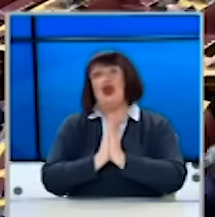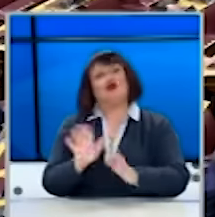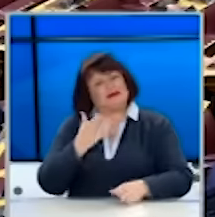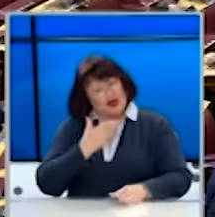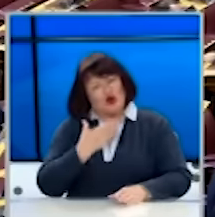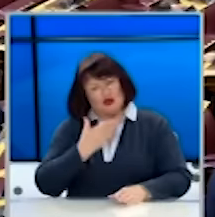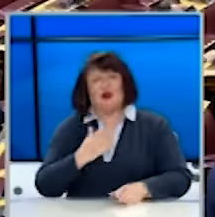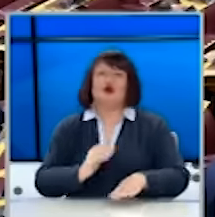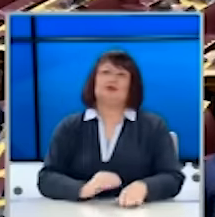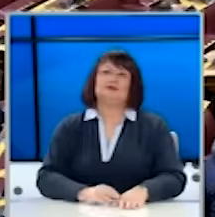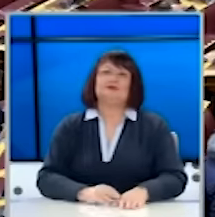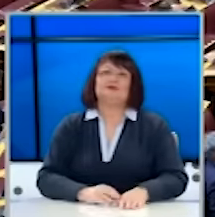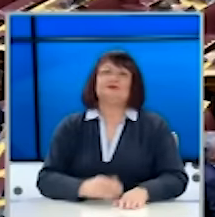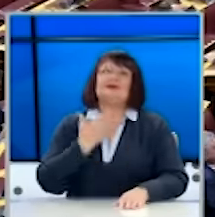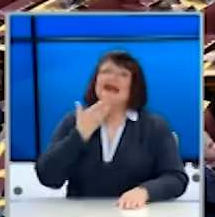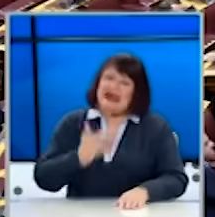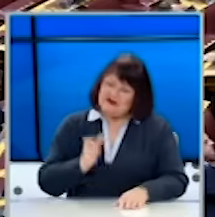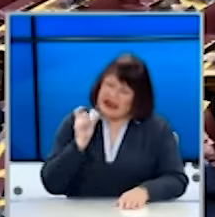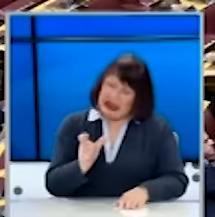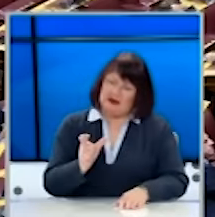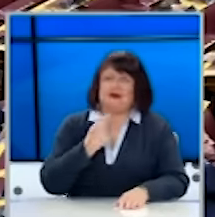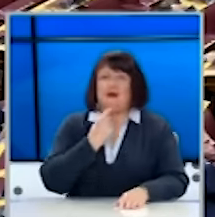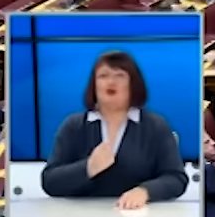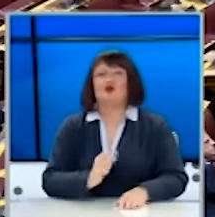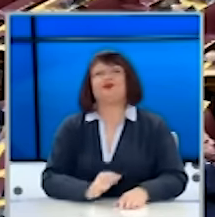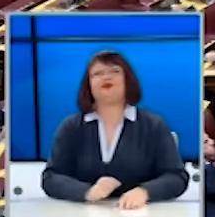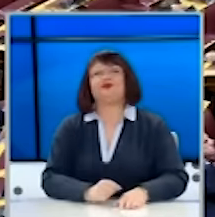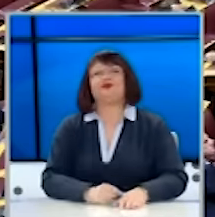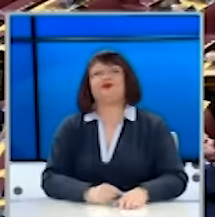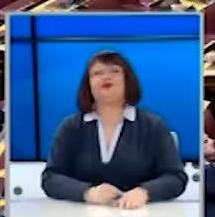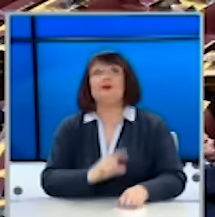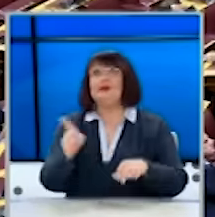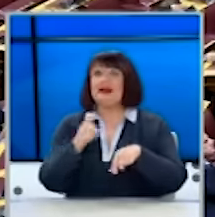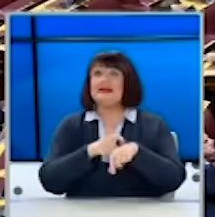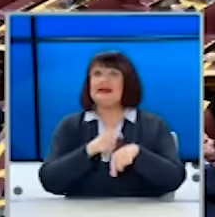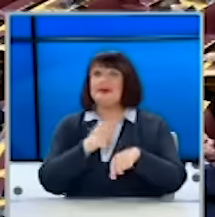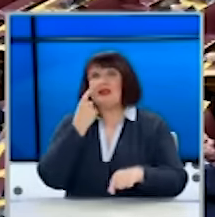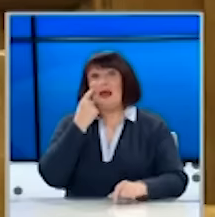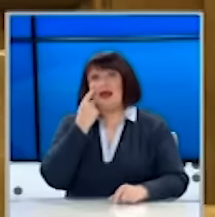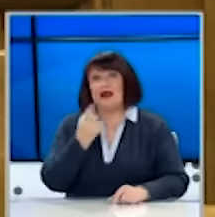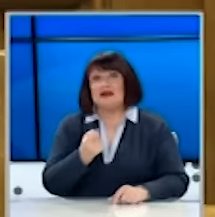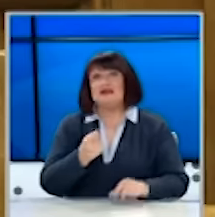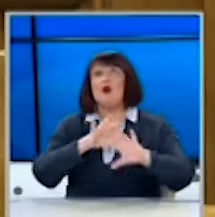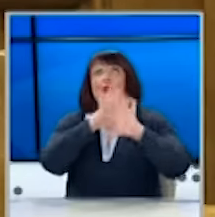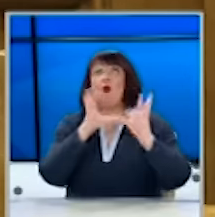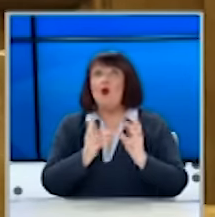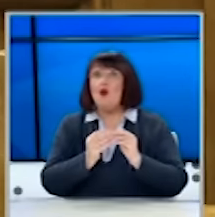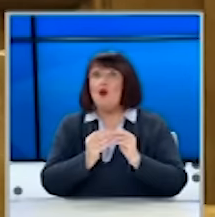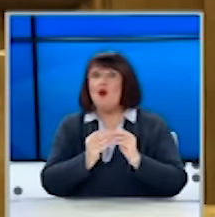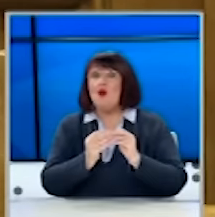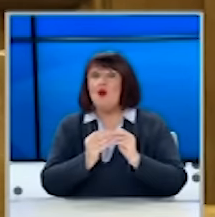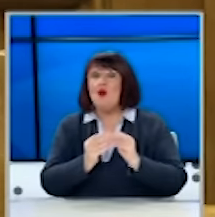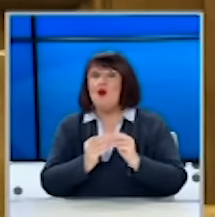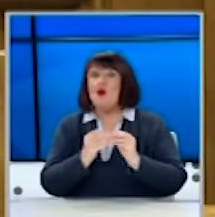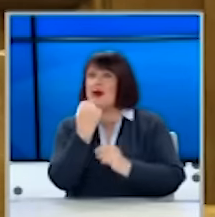Τελειώνοντας, τελευταία φράση, κύριε Πρόεδρε. Θα έρθει η στιγμή που μαζικά θα σας γυρίσουν